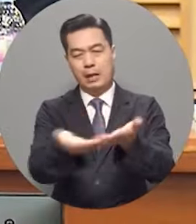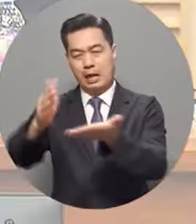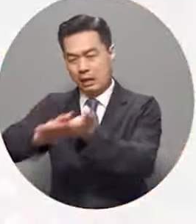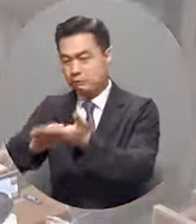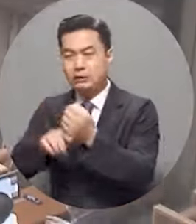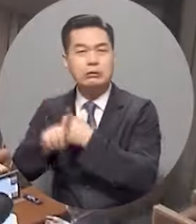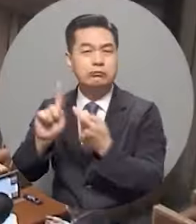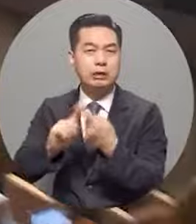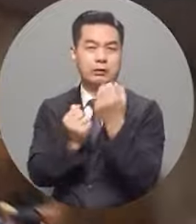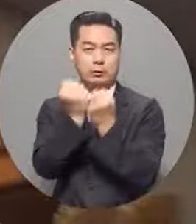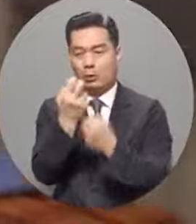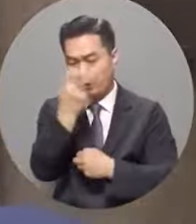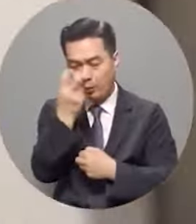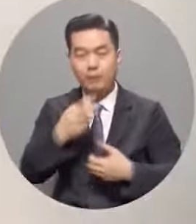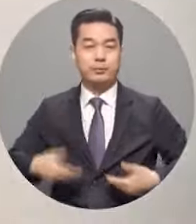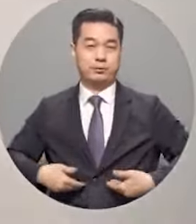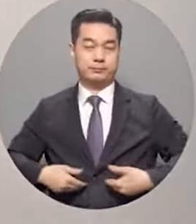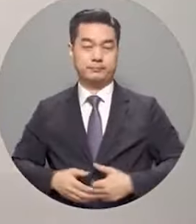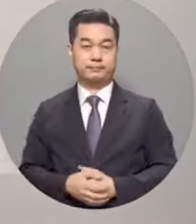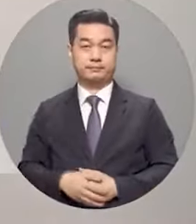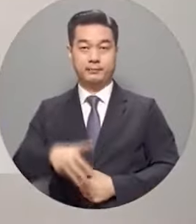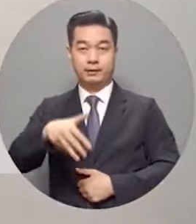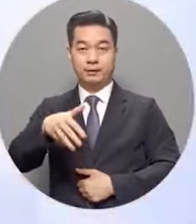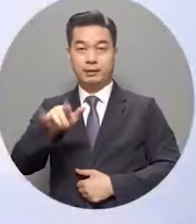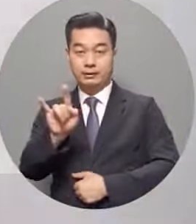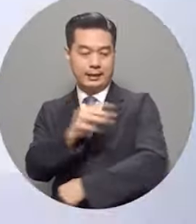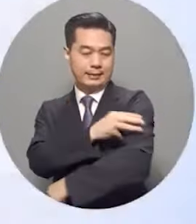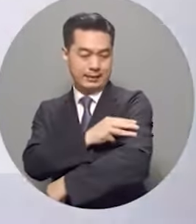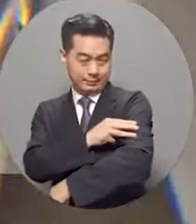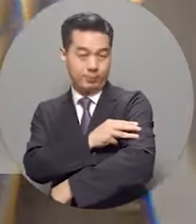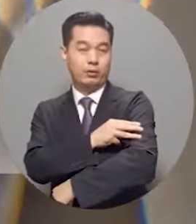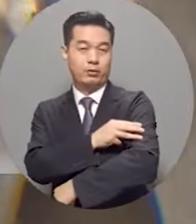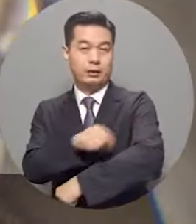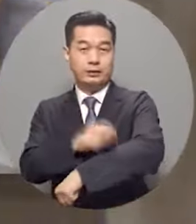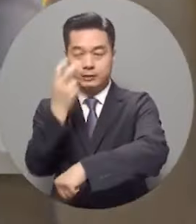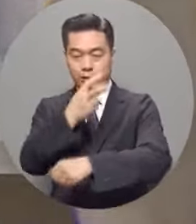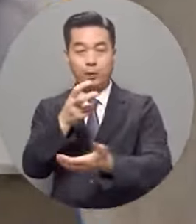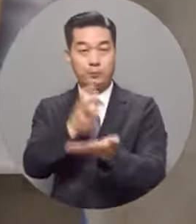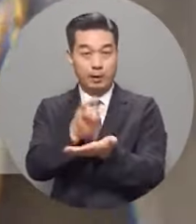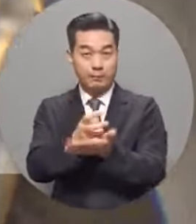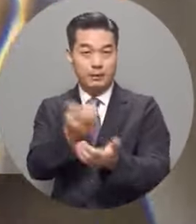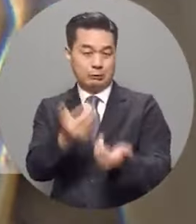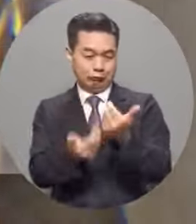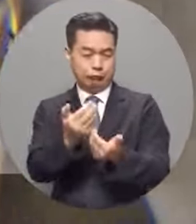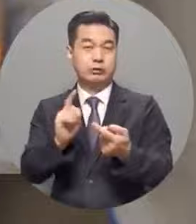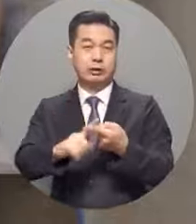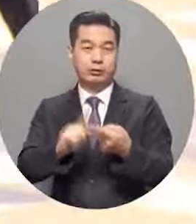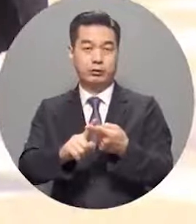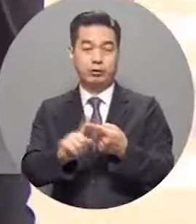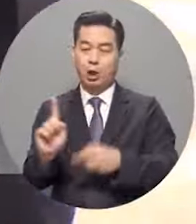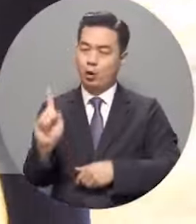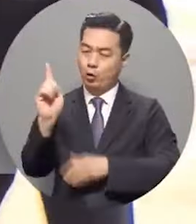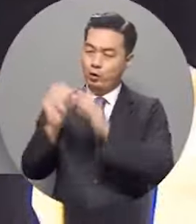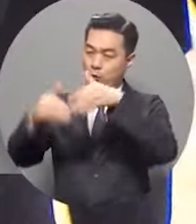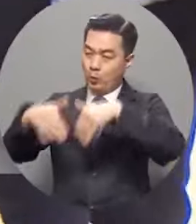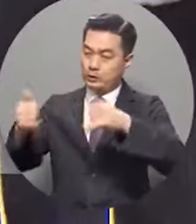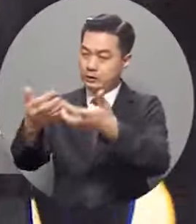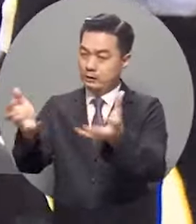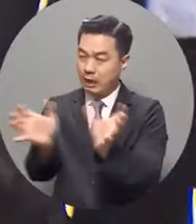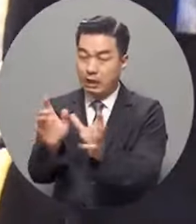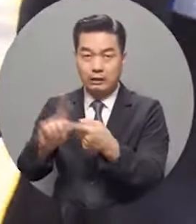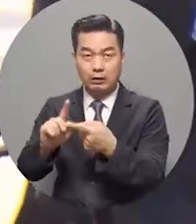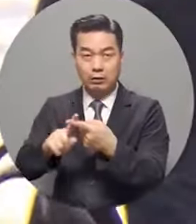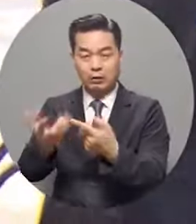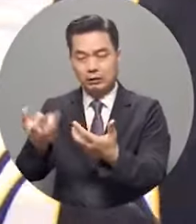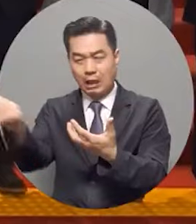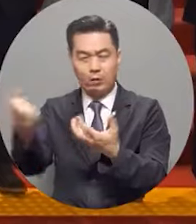세웠습니다. 여야는 최상병 특검법 충돌 국면에서 고위공직자 범죄수사처의 수사 역시 제각각 논리에